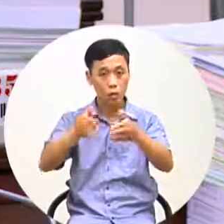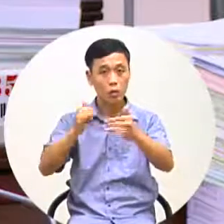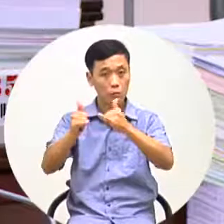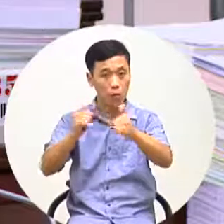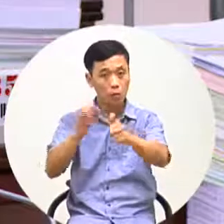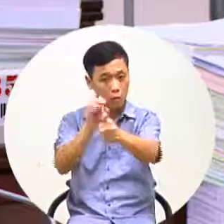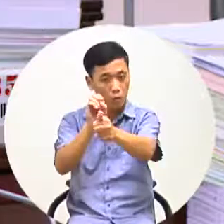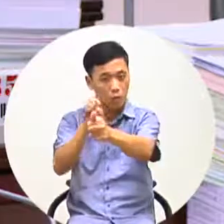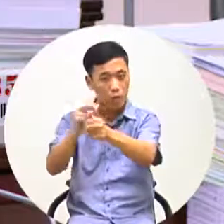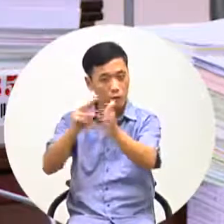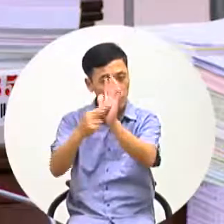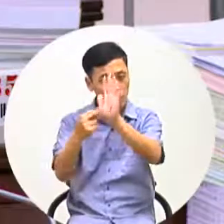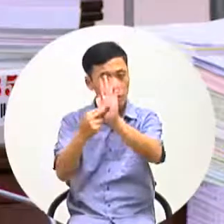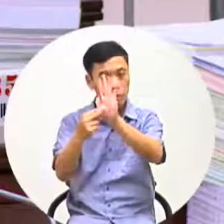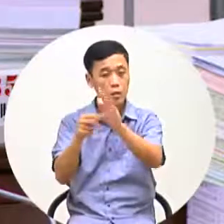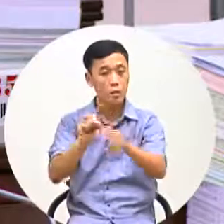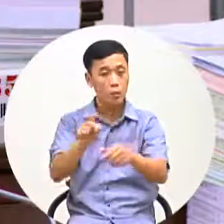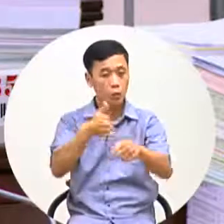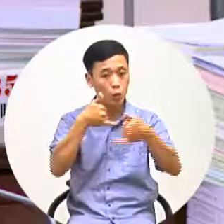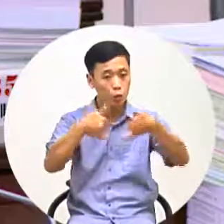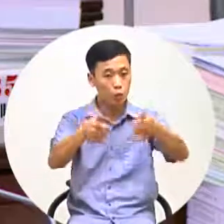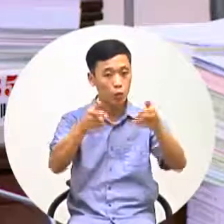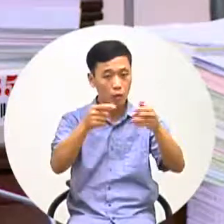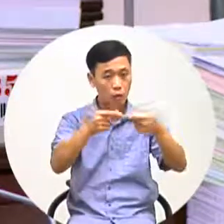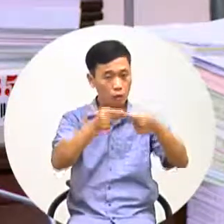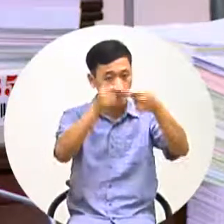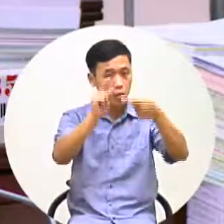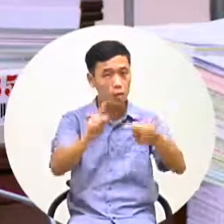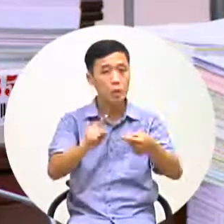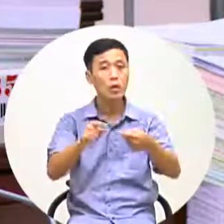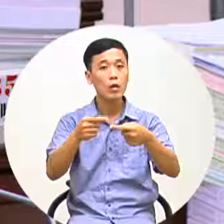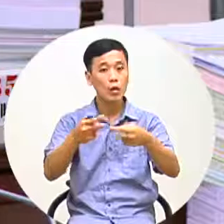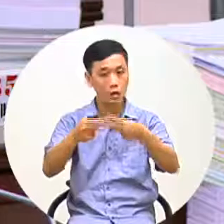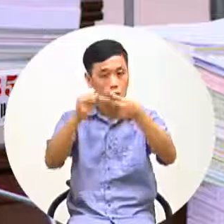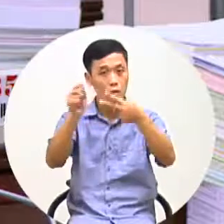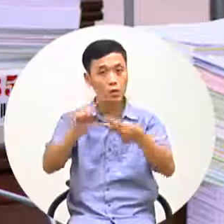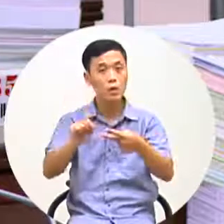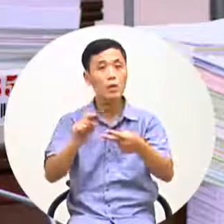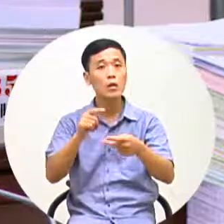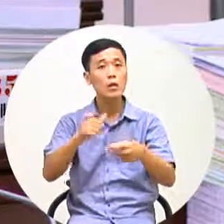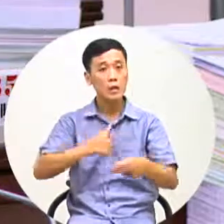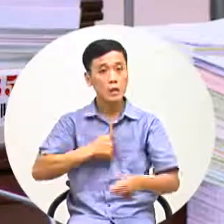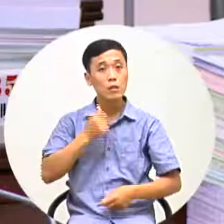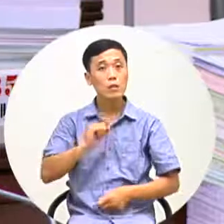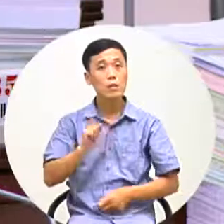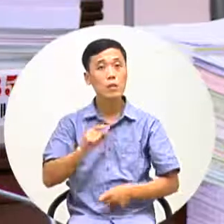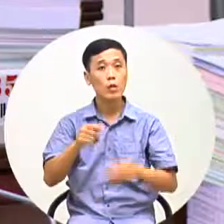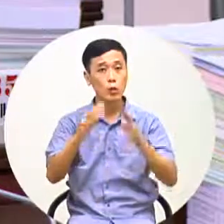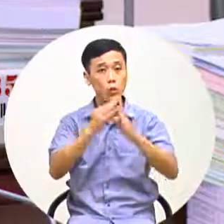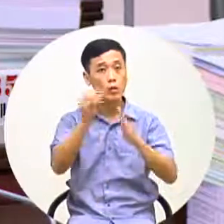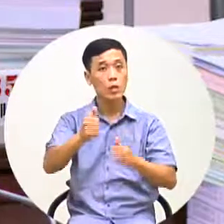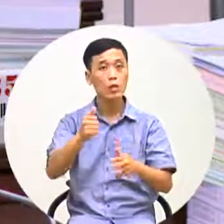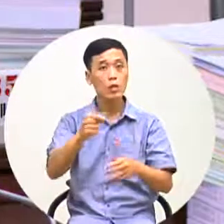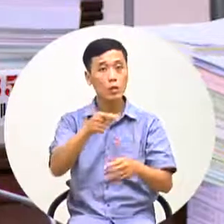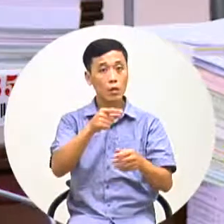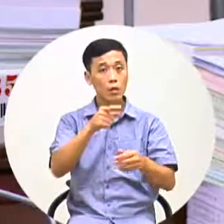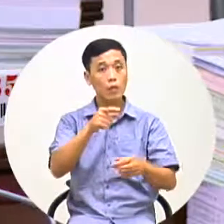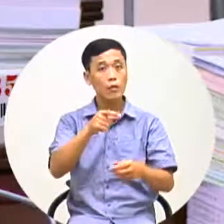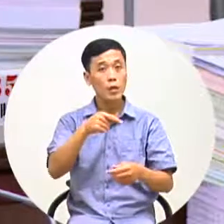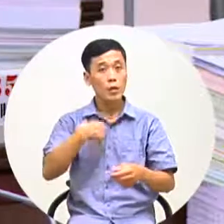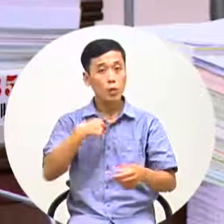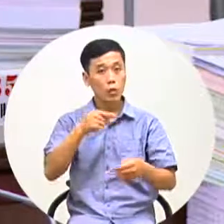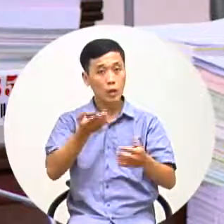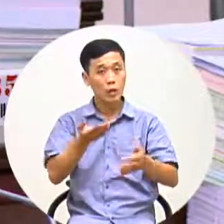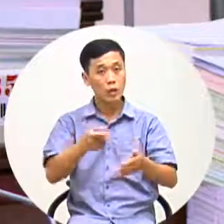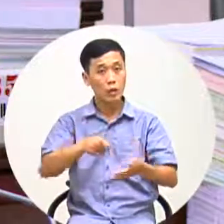优先，对一段紧急，对一段，但是其实那个局长照你来讲，我这所有都十五当以上，